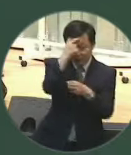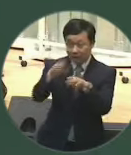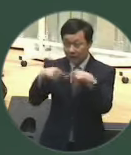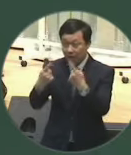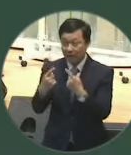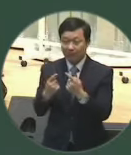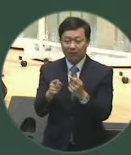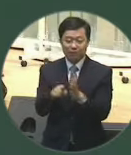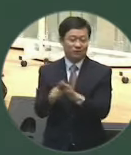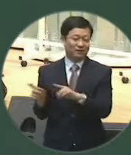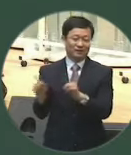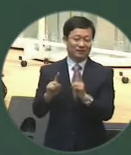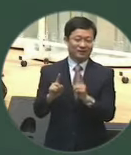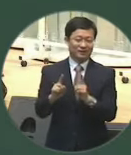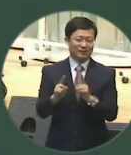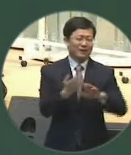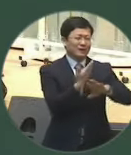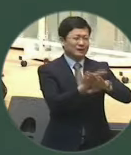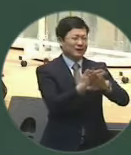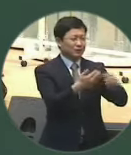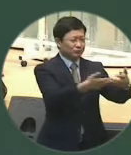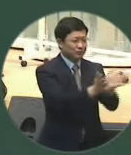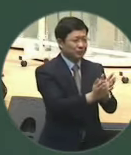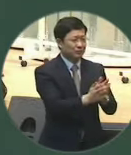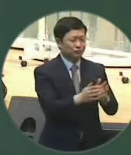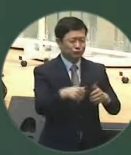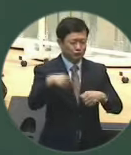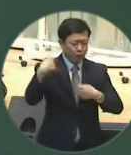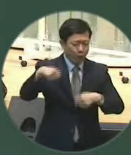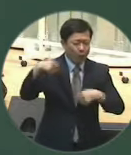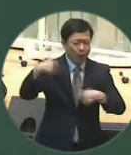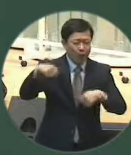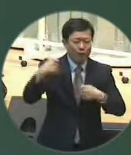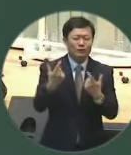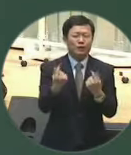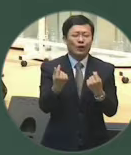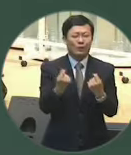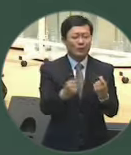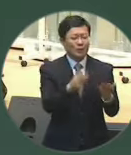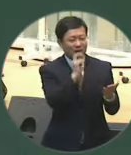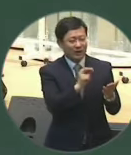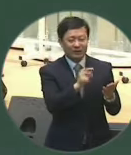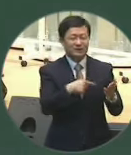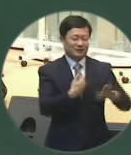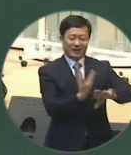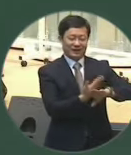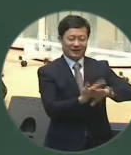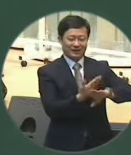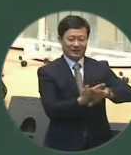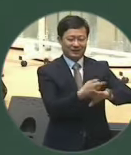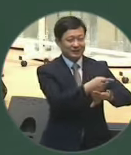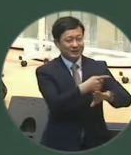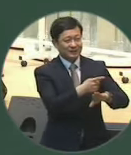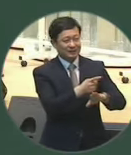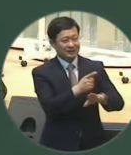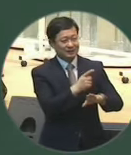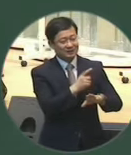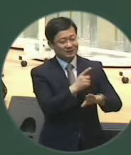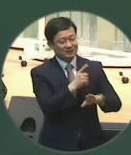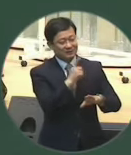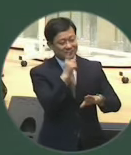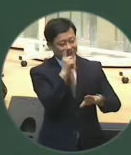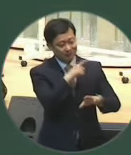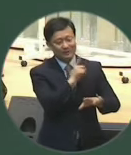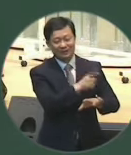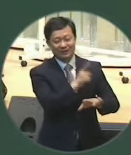revived. 그래서 우리가 또 뭐 어떤 단체처럼 쇼업이 있어다게 말이지 앞에 막 간증들을 쫙 보여준다 그런 짓을 하면 안 돼요. We shouldn't